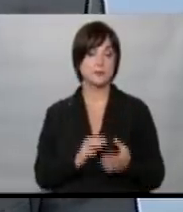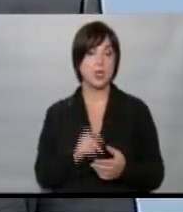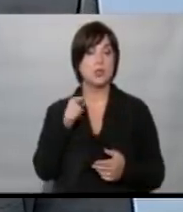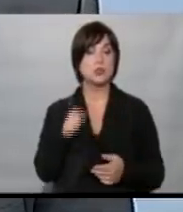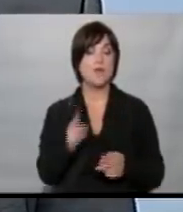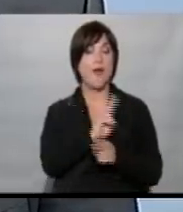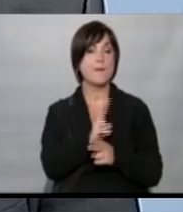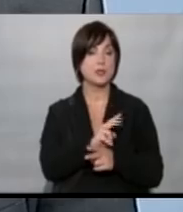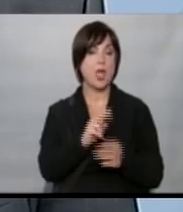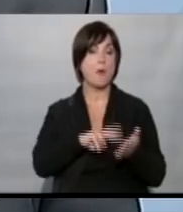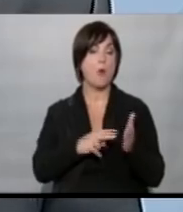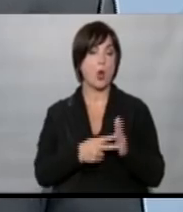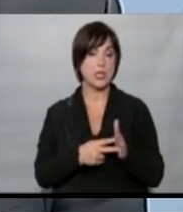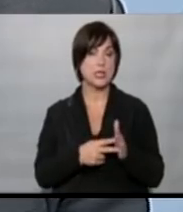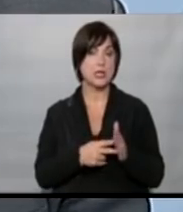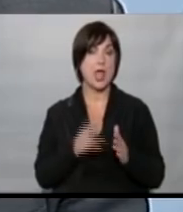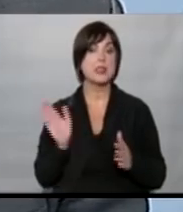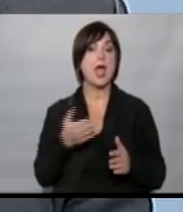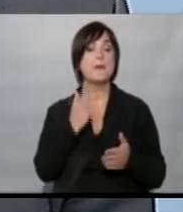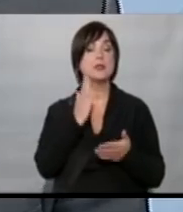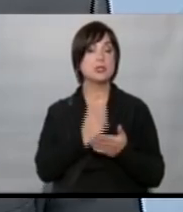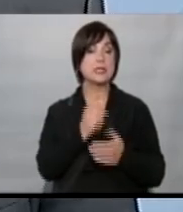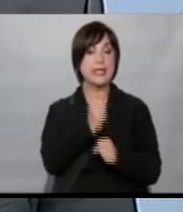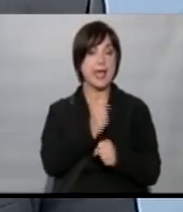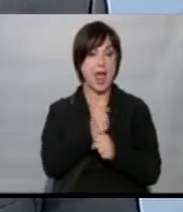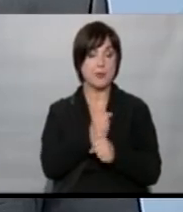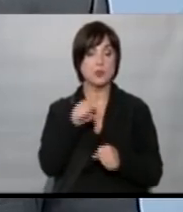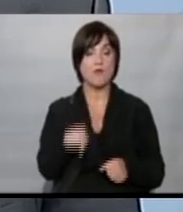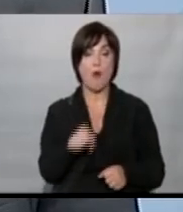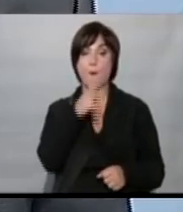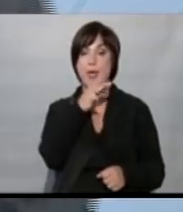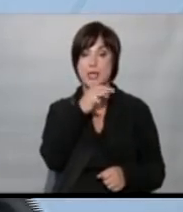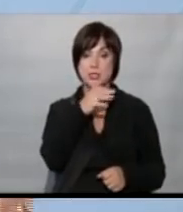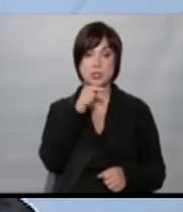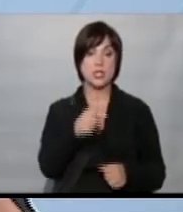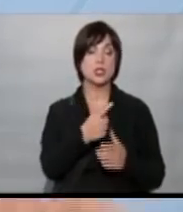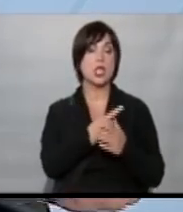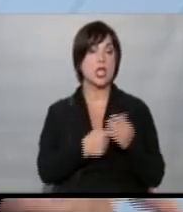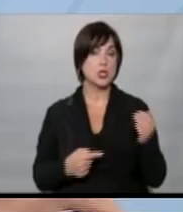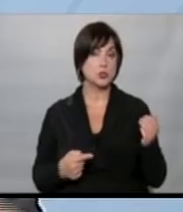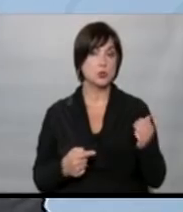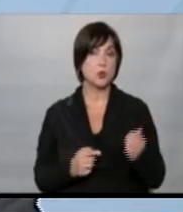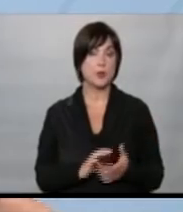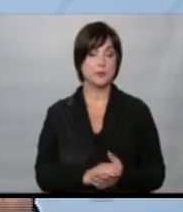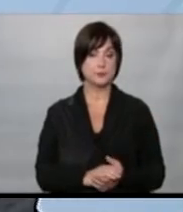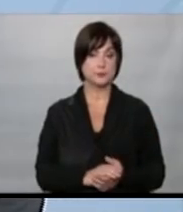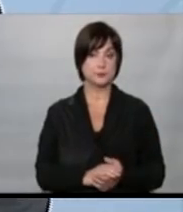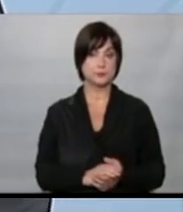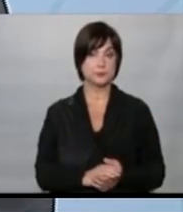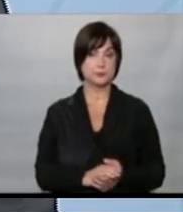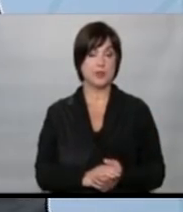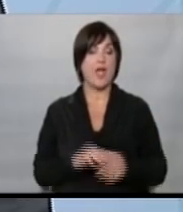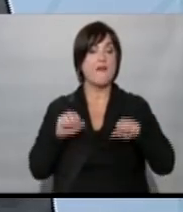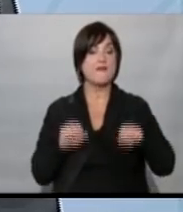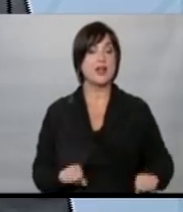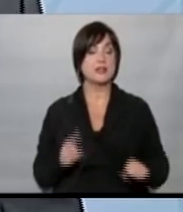ова манипулативна политика наместо да се работи во Македонија, затоа е изгубен односно